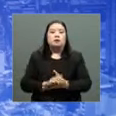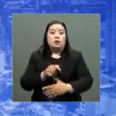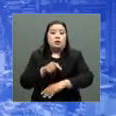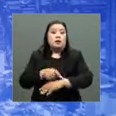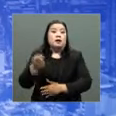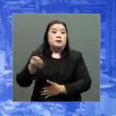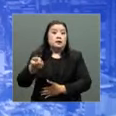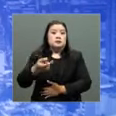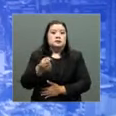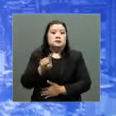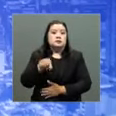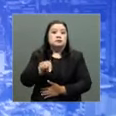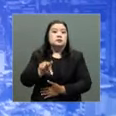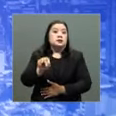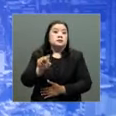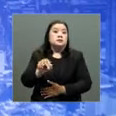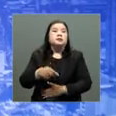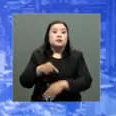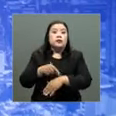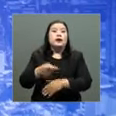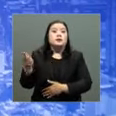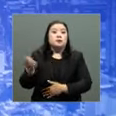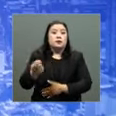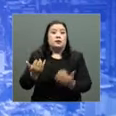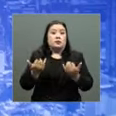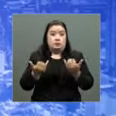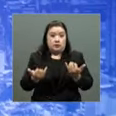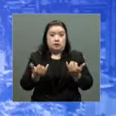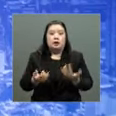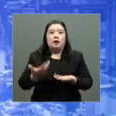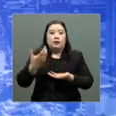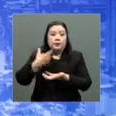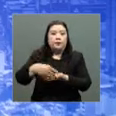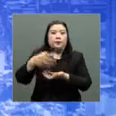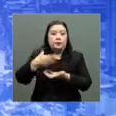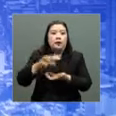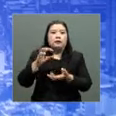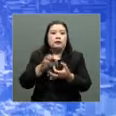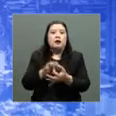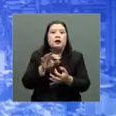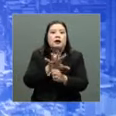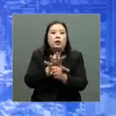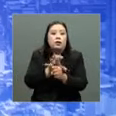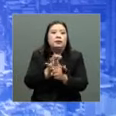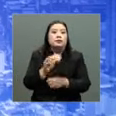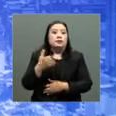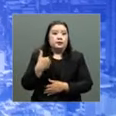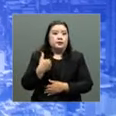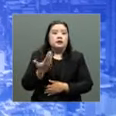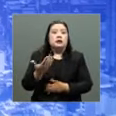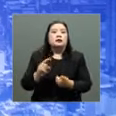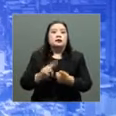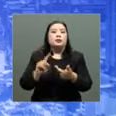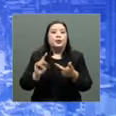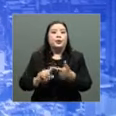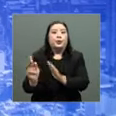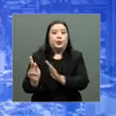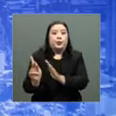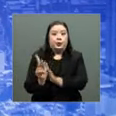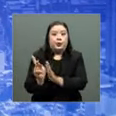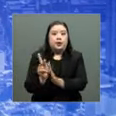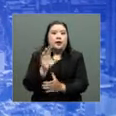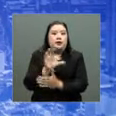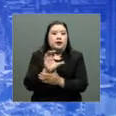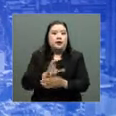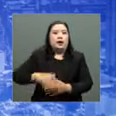า 11:30 น.เราจะมาพูดคุยกันเรื่องของสถานการณ์โรครวมถึงการบังคับใช้มาตรการต่างๆเพื่อให้ประชาช